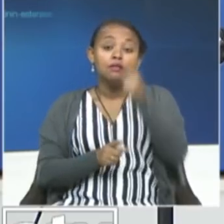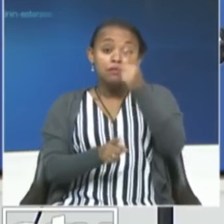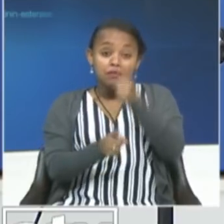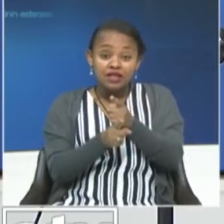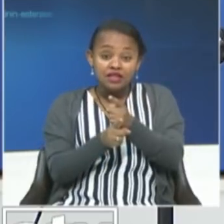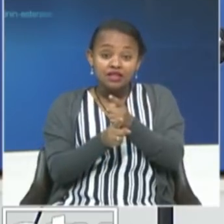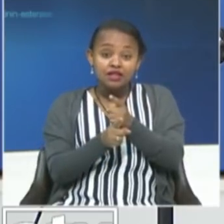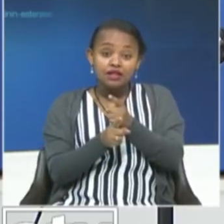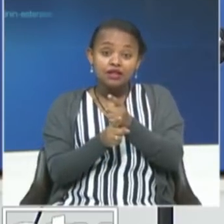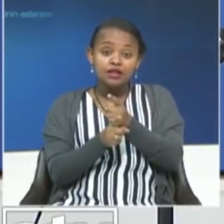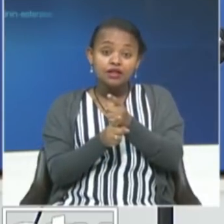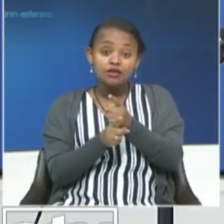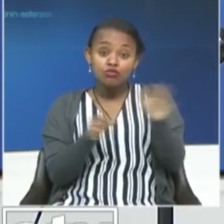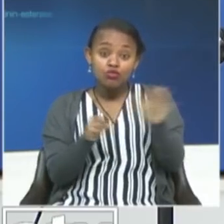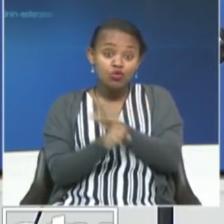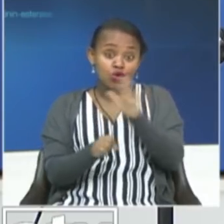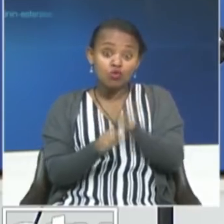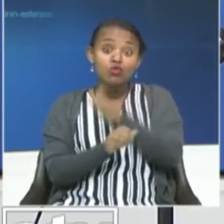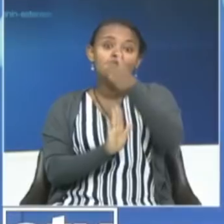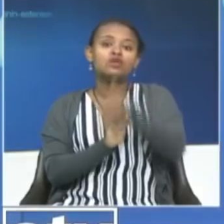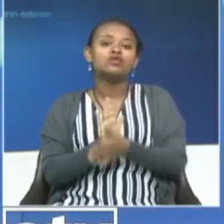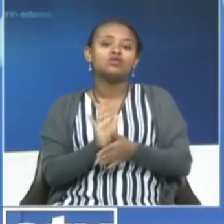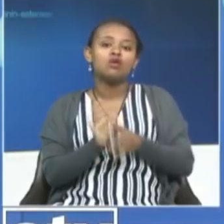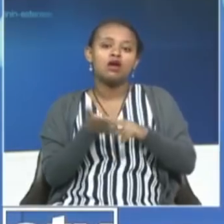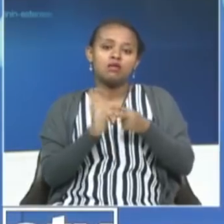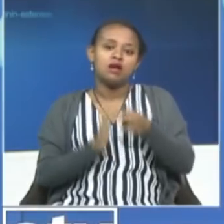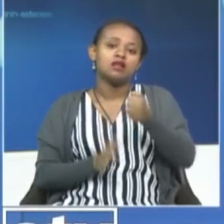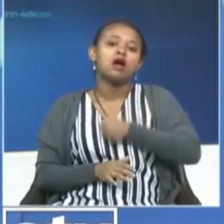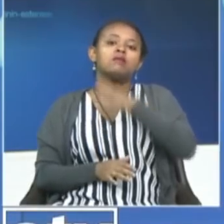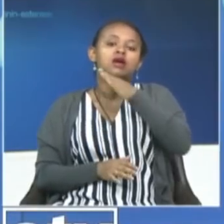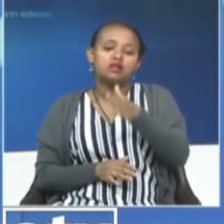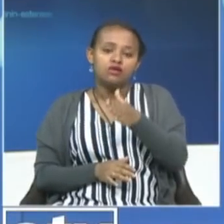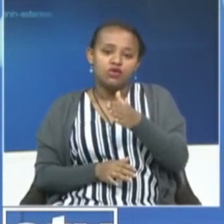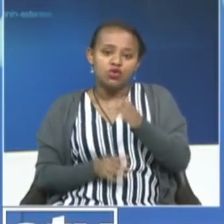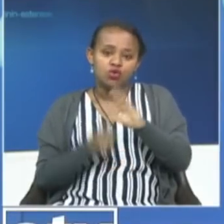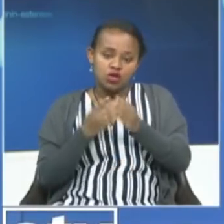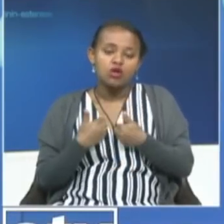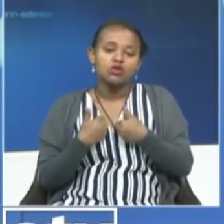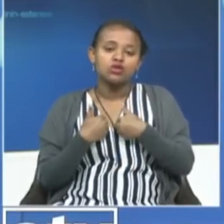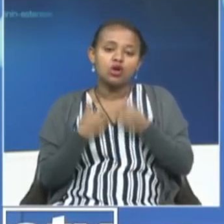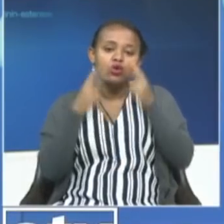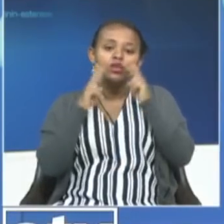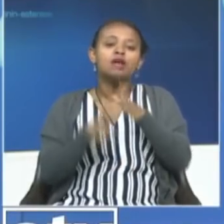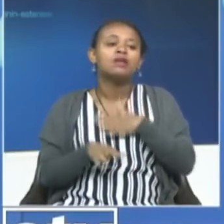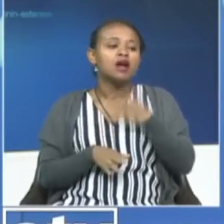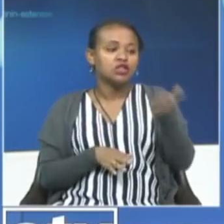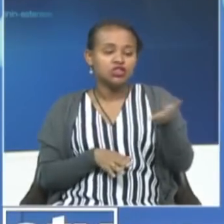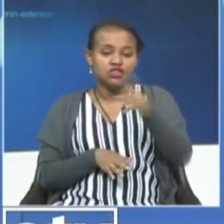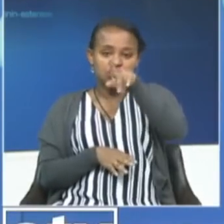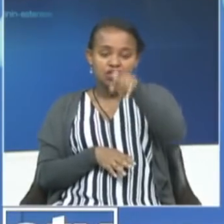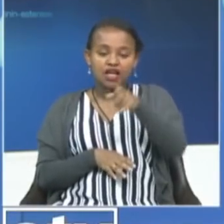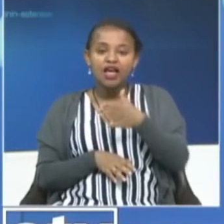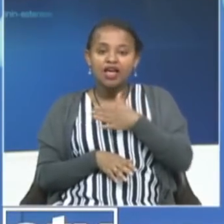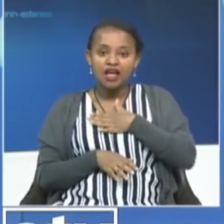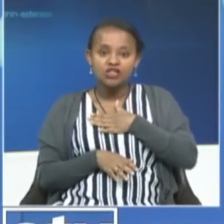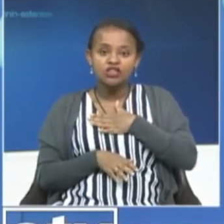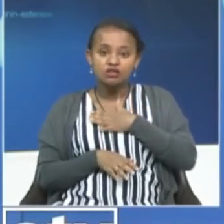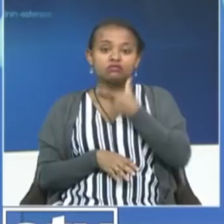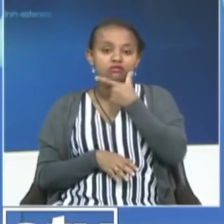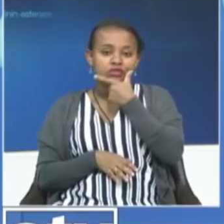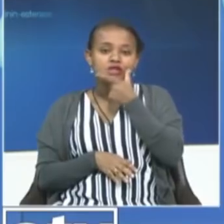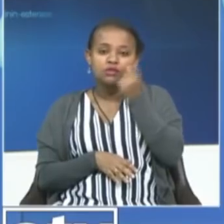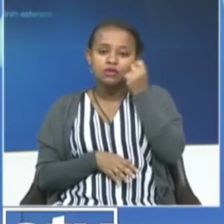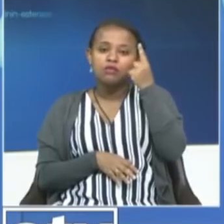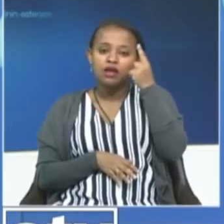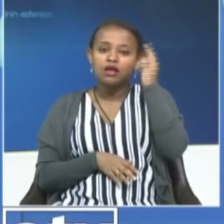በትክክል ግን እንደው ሙሉ ለሙሉ ተፈጽሟል ለማለት የማያስደፍሩ ሁኔታዎች እንዳሉ ያው እንግዲህ ከተመልካቻችን ከጠያቂያችን ትዝብት